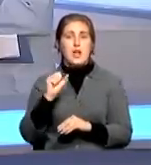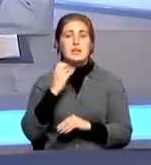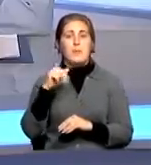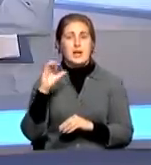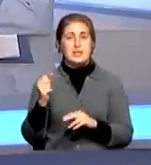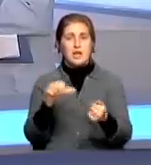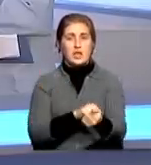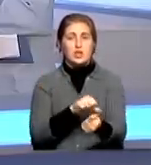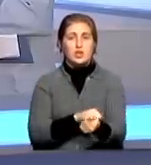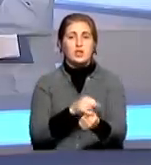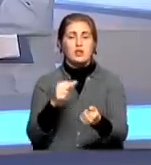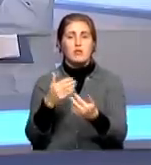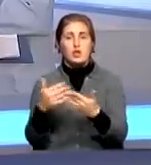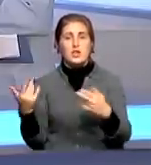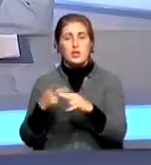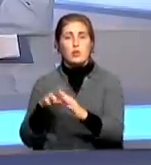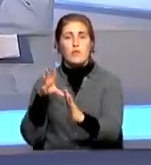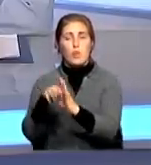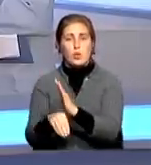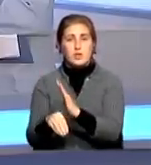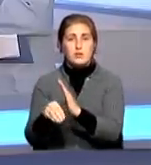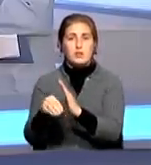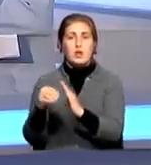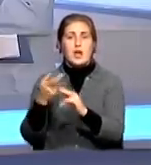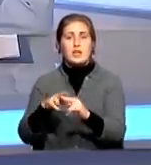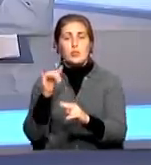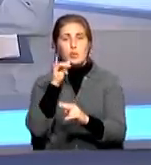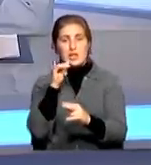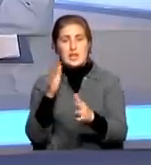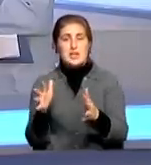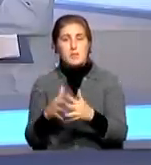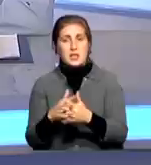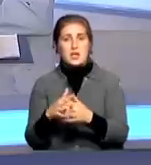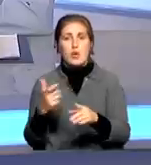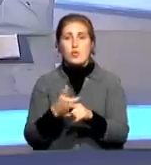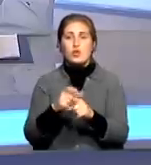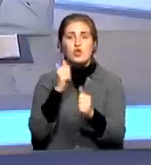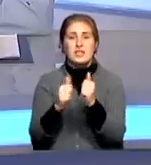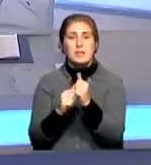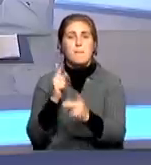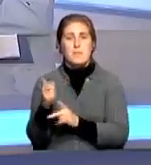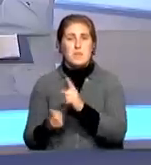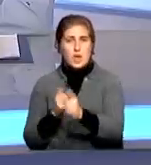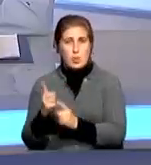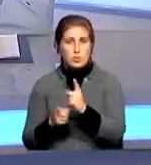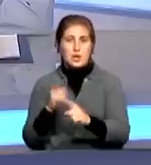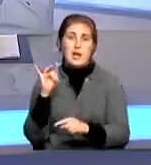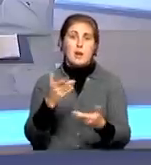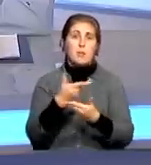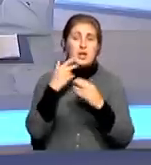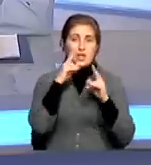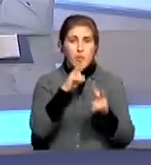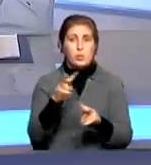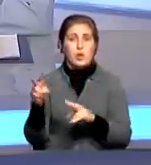да, наркотических веществ, которые входят в состав этих курительных смесей, довольно часто меняется. Мы наблюдаем,